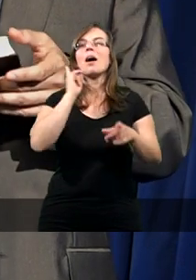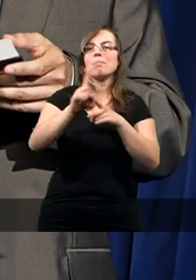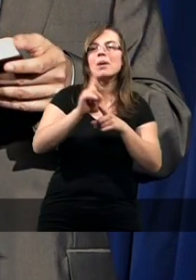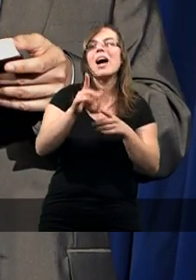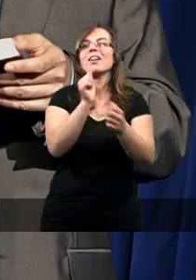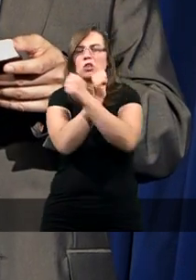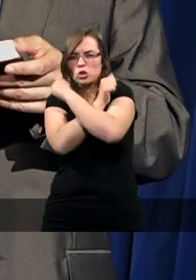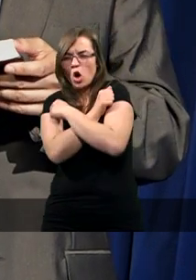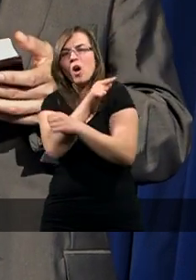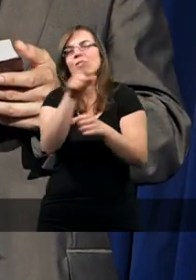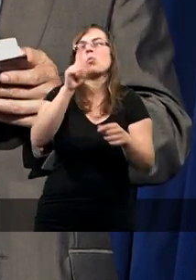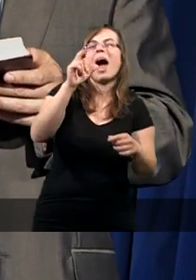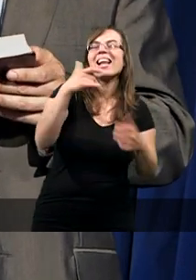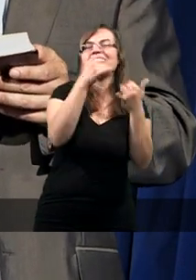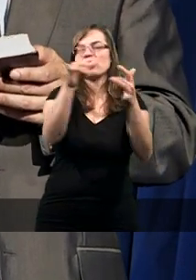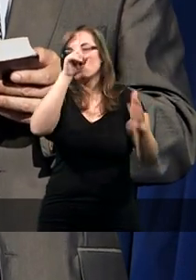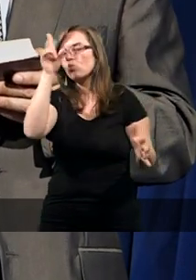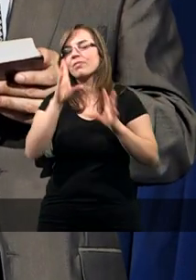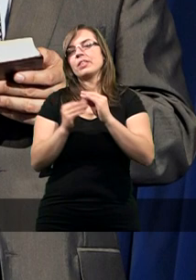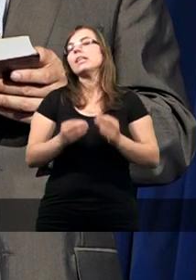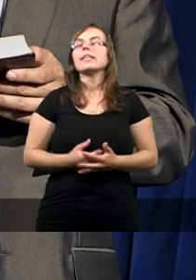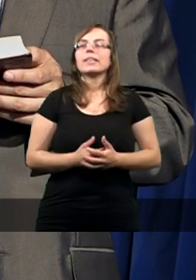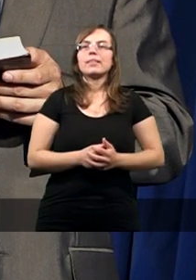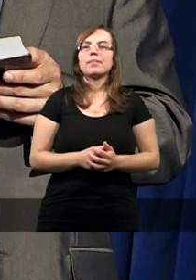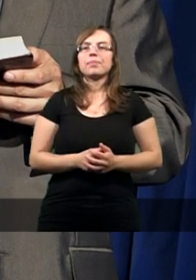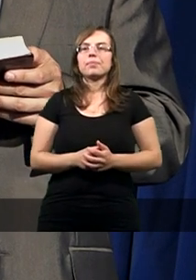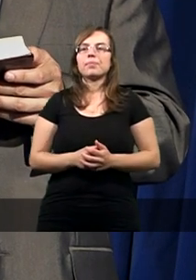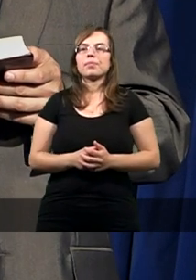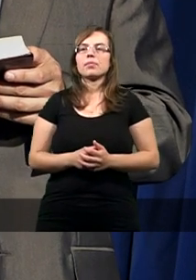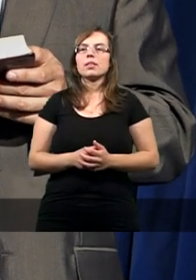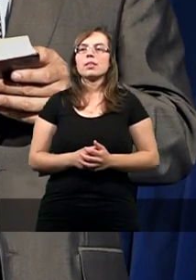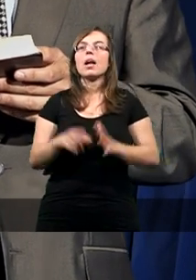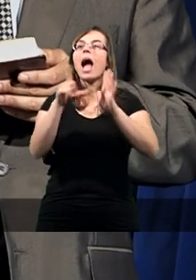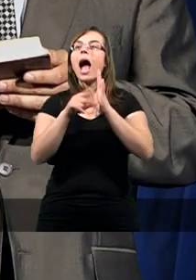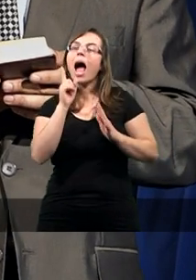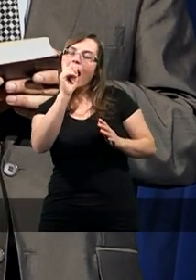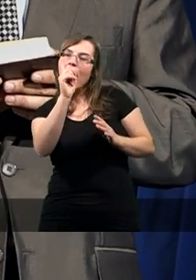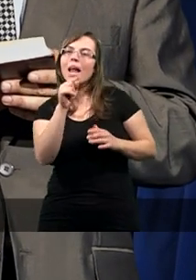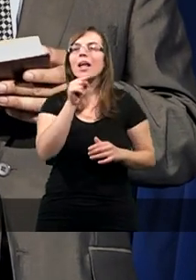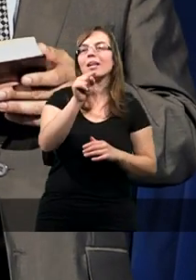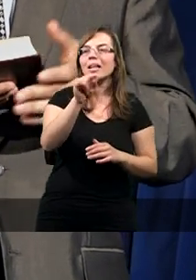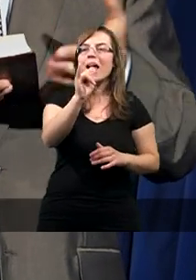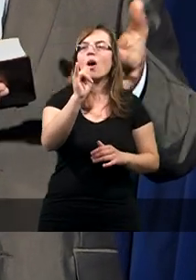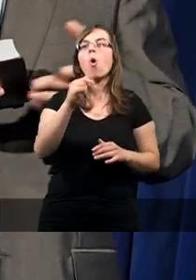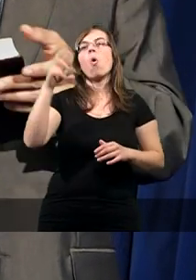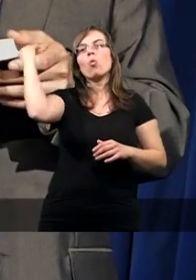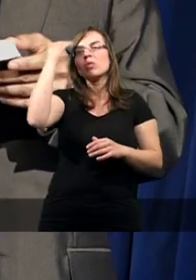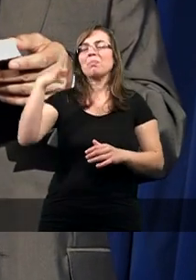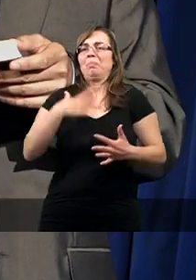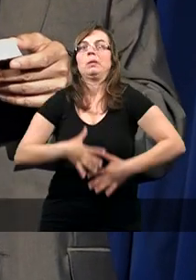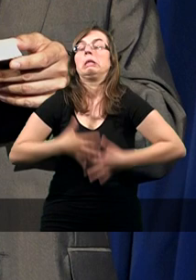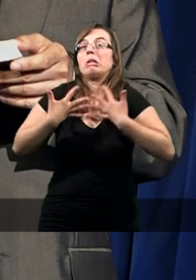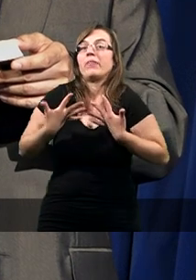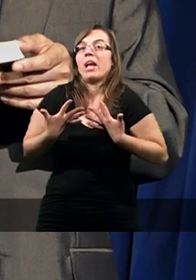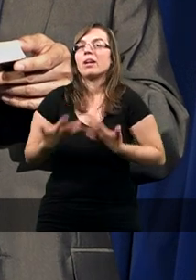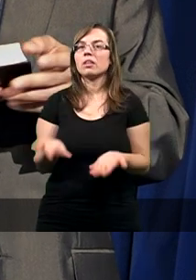brata kocha Łazarza. But his disciples were surprised. He delayed for 3 days. Ale jego uczniowie byli bardzo